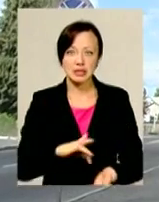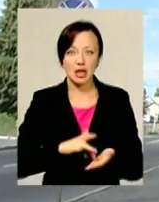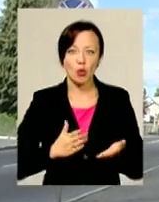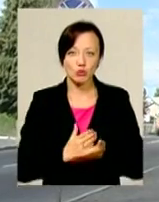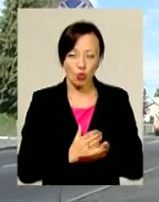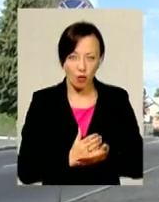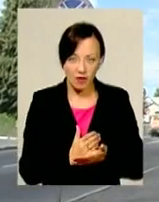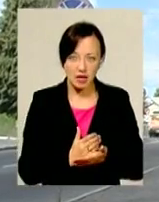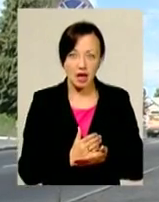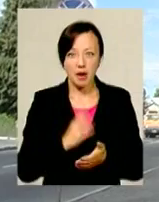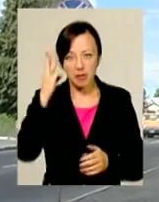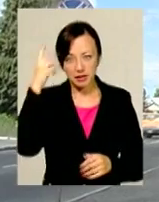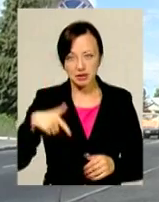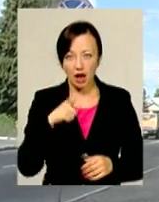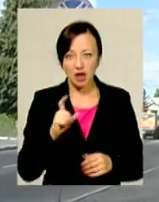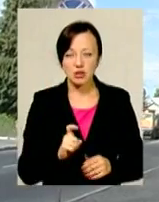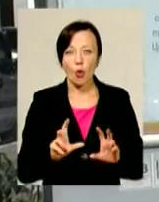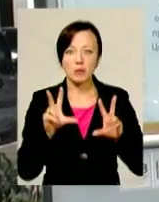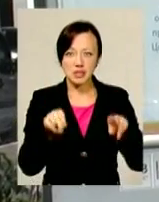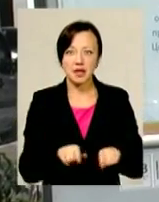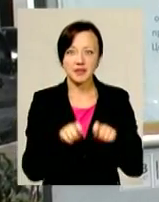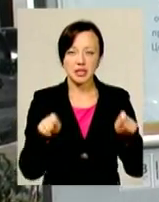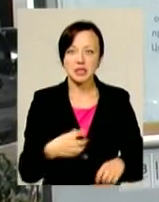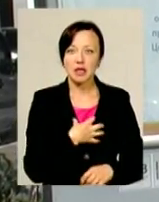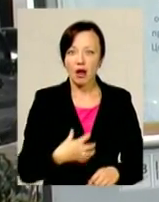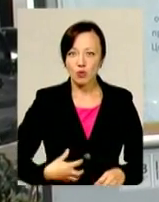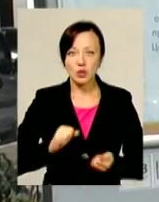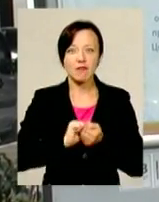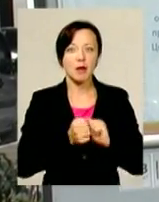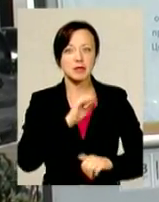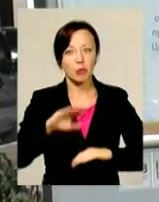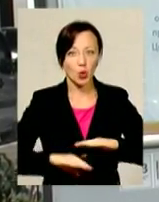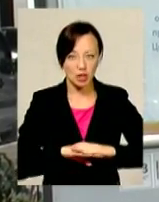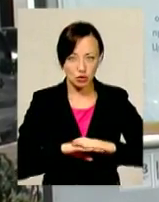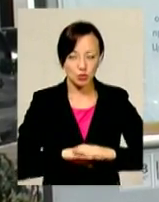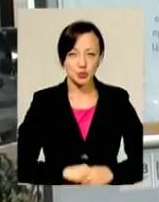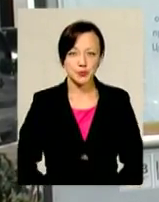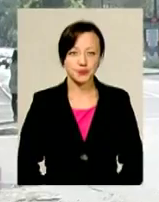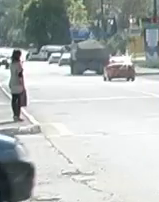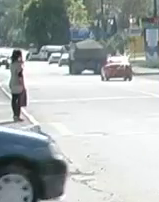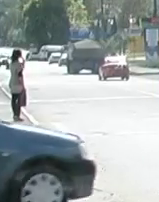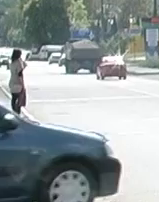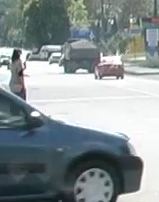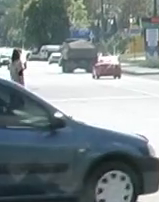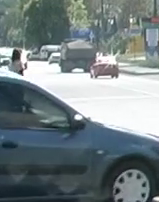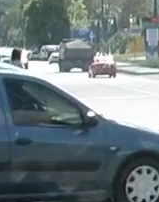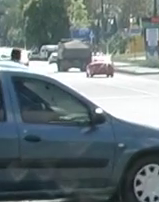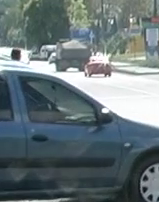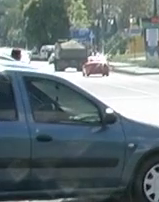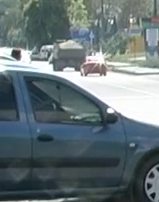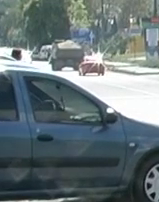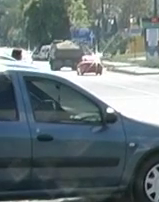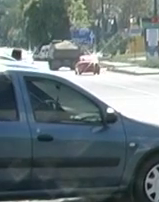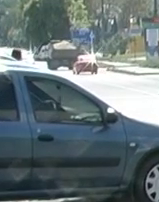обслуговування клієнтів «Хмельницькгаз» обіцяє відкрити ще у Славуті та у Кам'янці-Подільському. Вікторія Паламар, Дем'ян Цегольник для